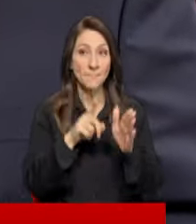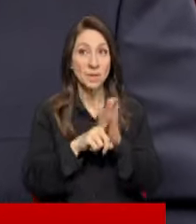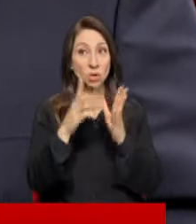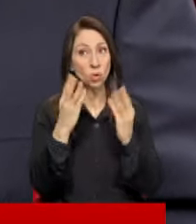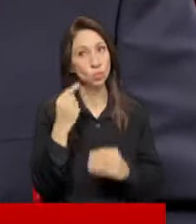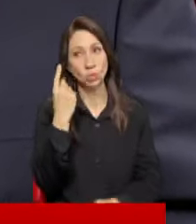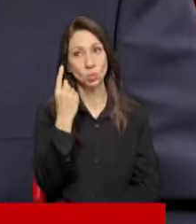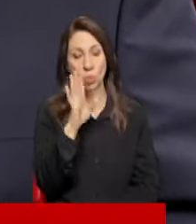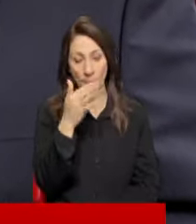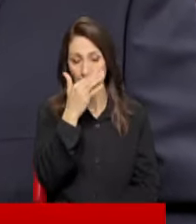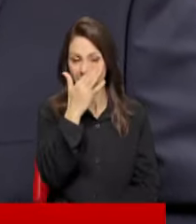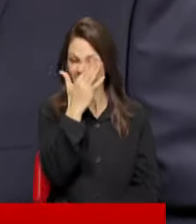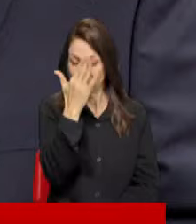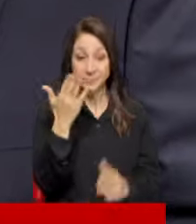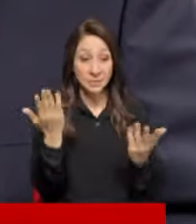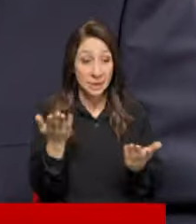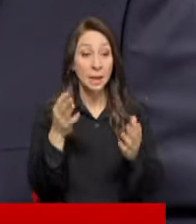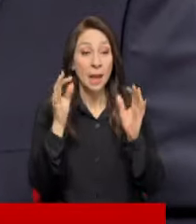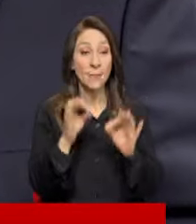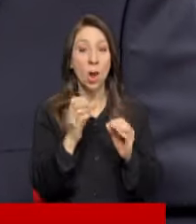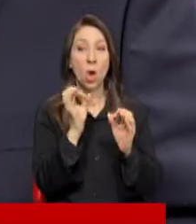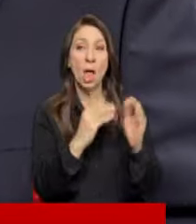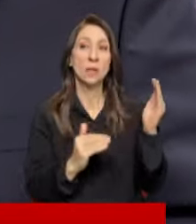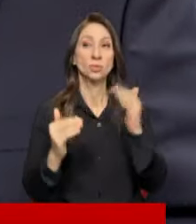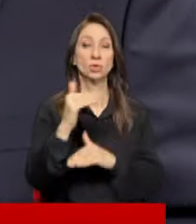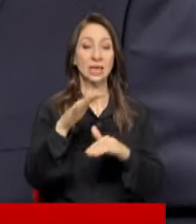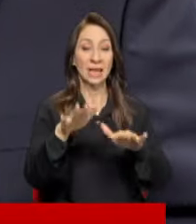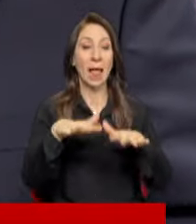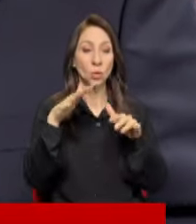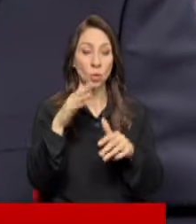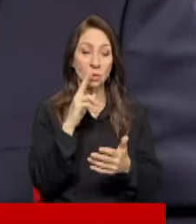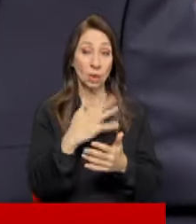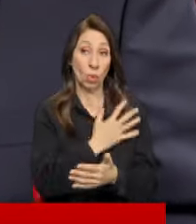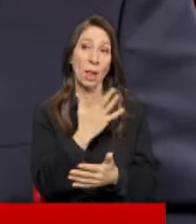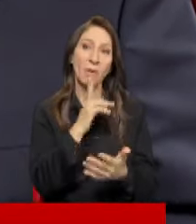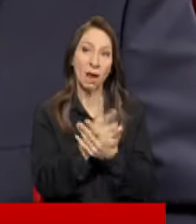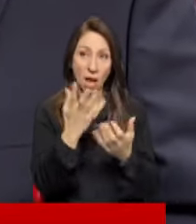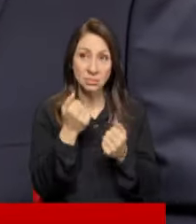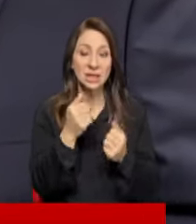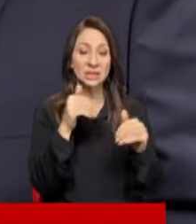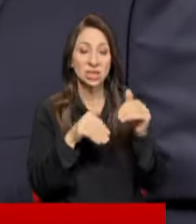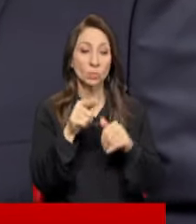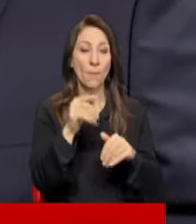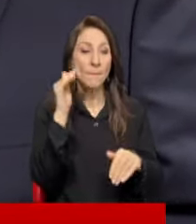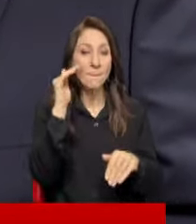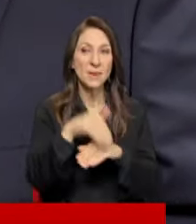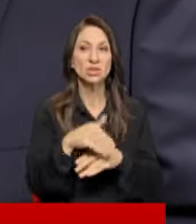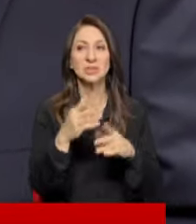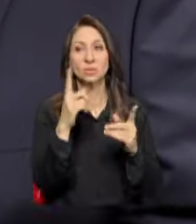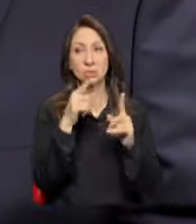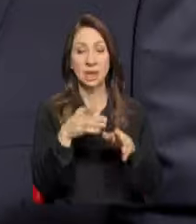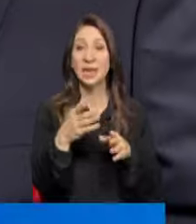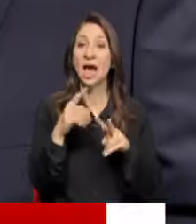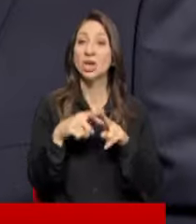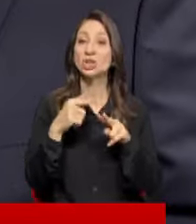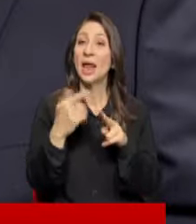bulduğunu düşünmüyorum. Zaten hemen olağanüstü genel kurul kararı alması da seçimindeki bu başarısızlık. Peki ne yapmalı